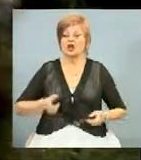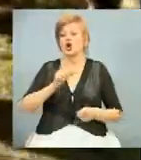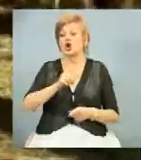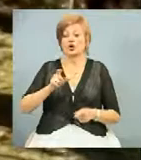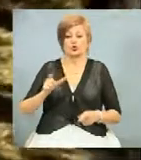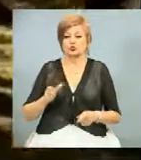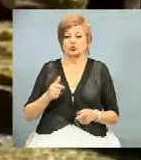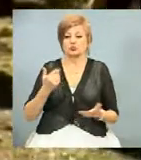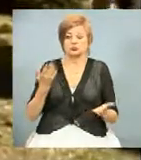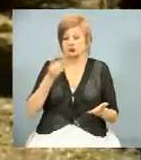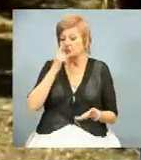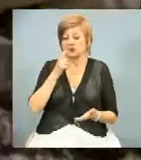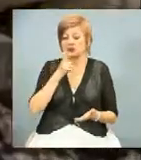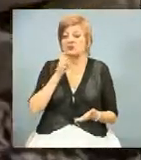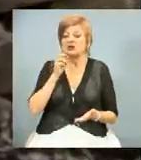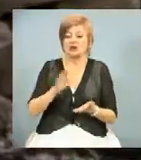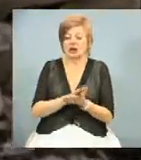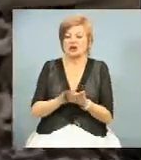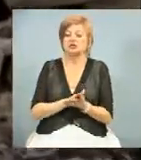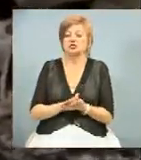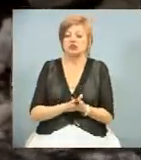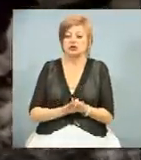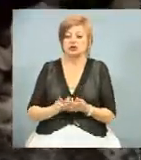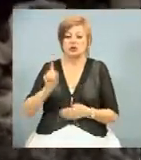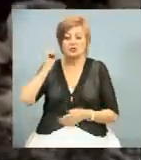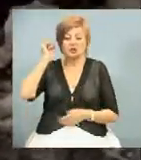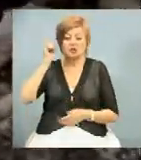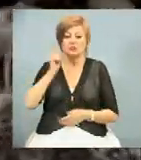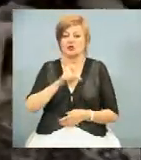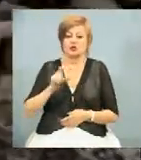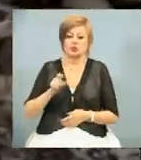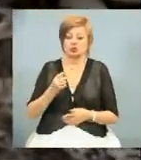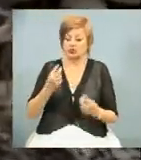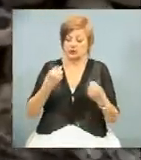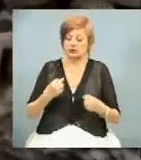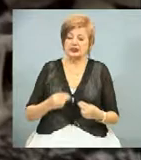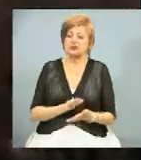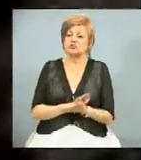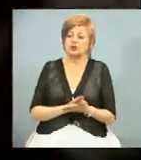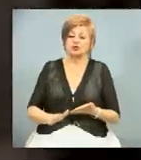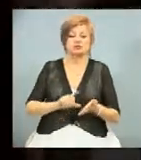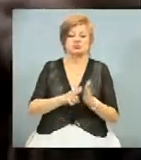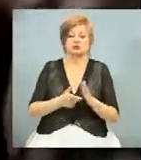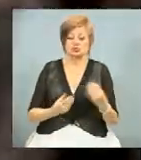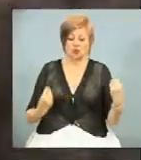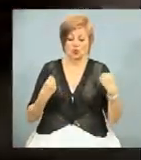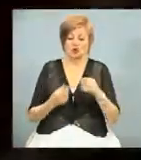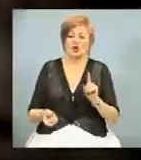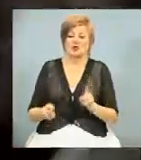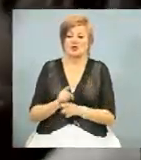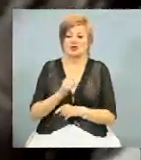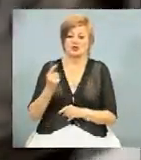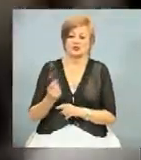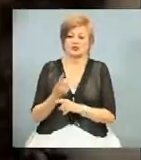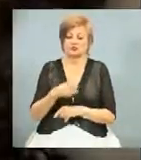не володіло таким поняттям, як гігієна. Первісні люди не слідкували за чистотою тіла і житла. Одяг змінювався тільки декілька